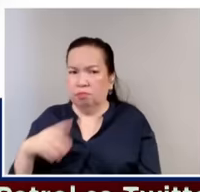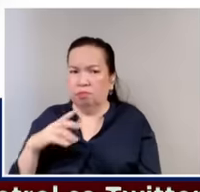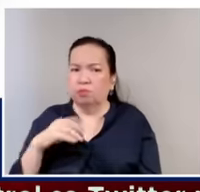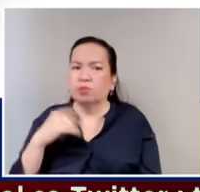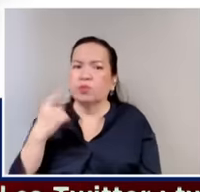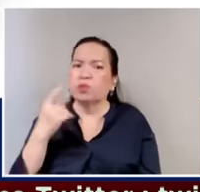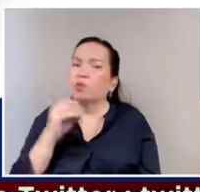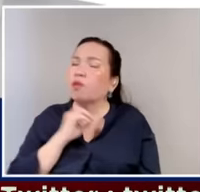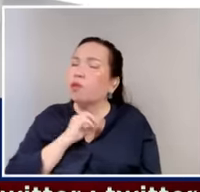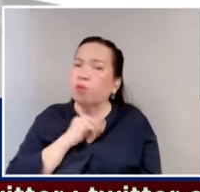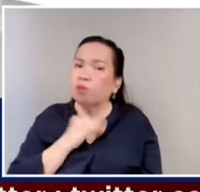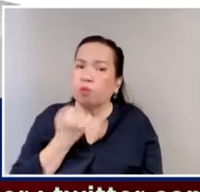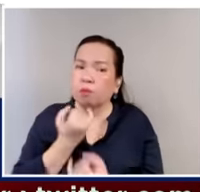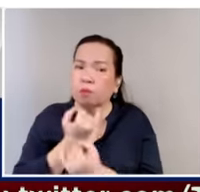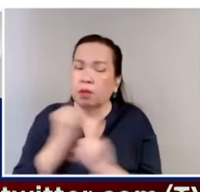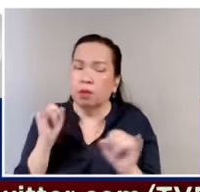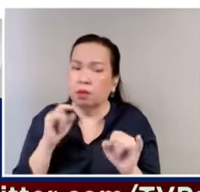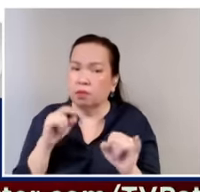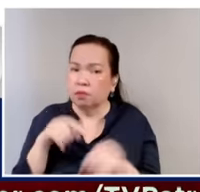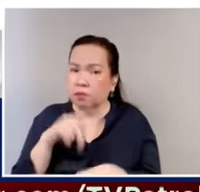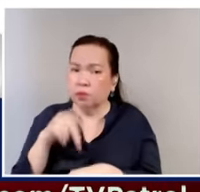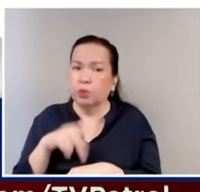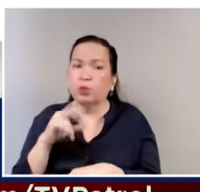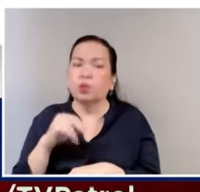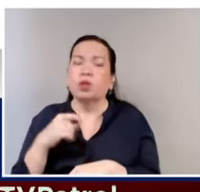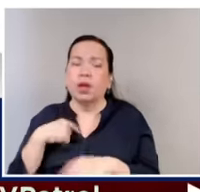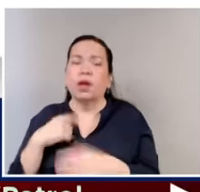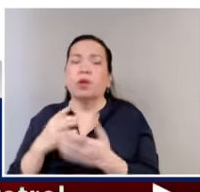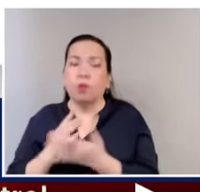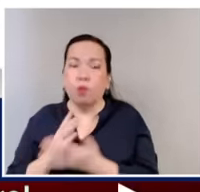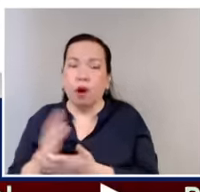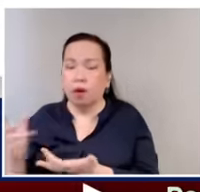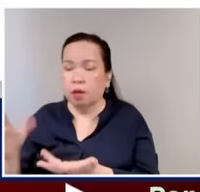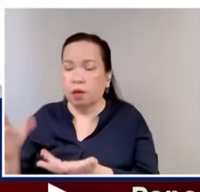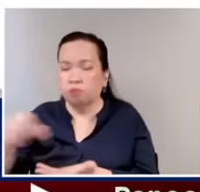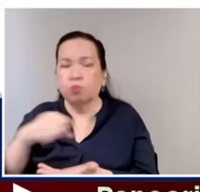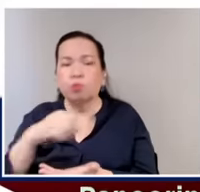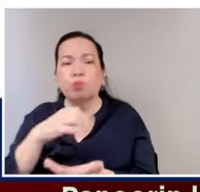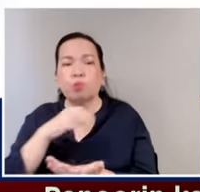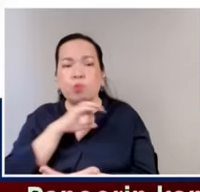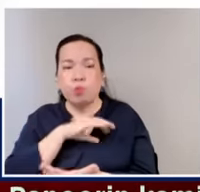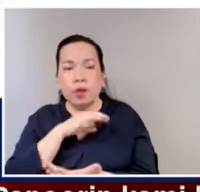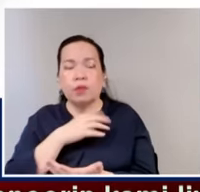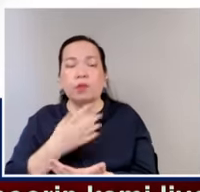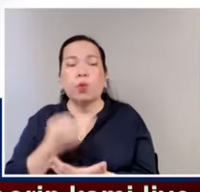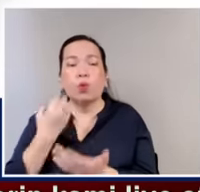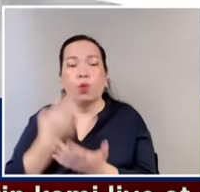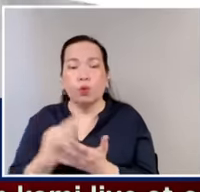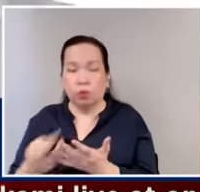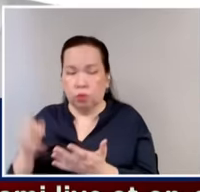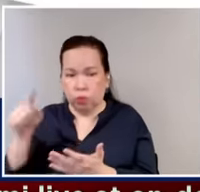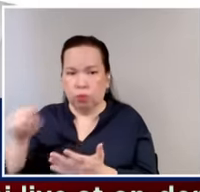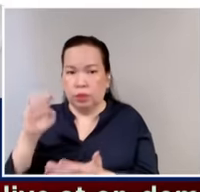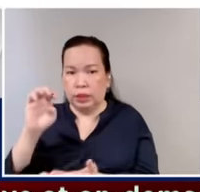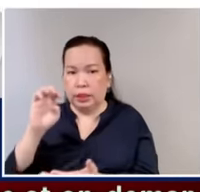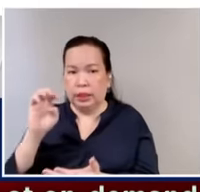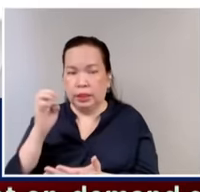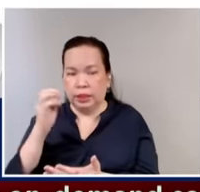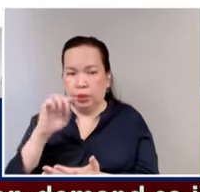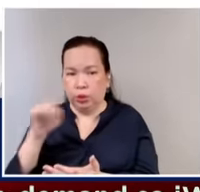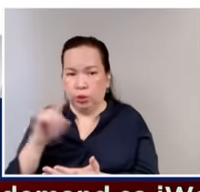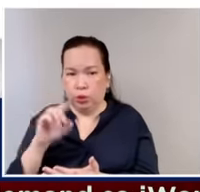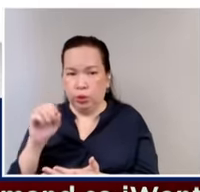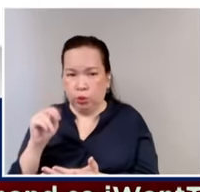lamang, karapatan lamang na mangalap at siyempre makinabang sa tanging yaman na makikita ron. Ang gusto nilang mangyari,